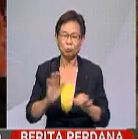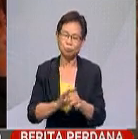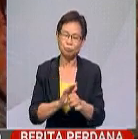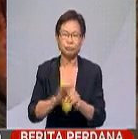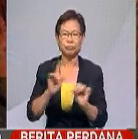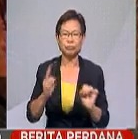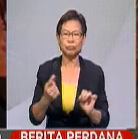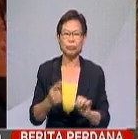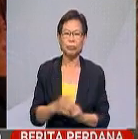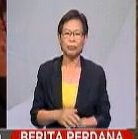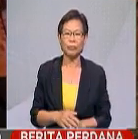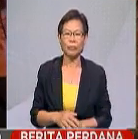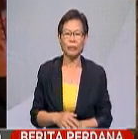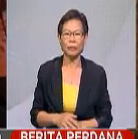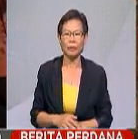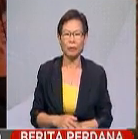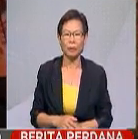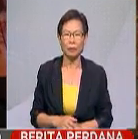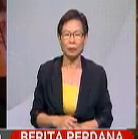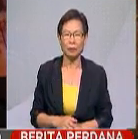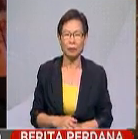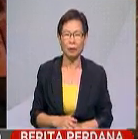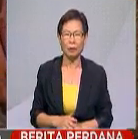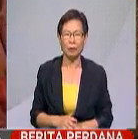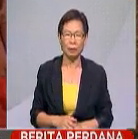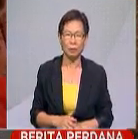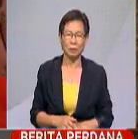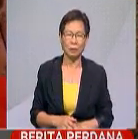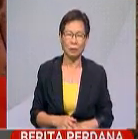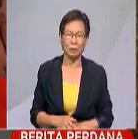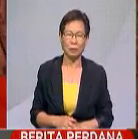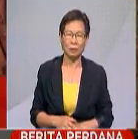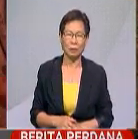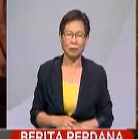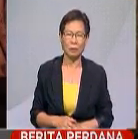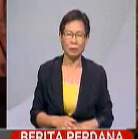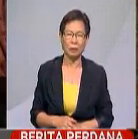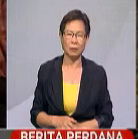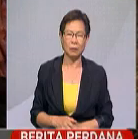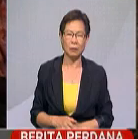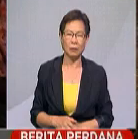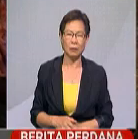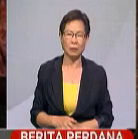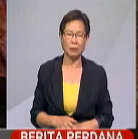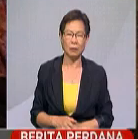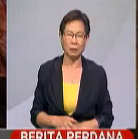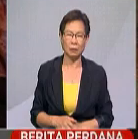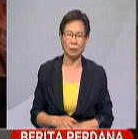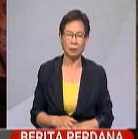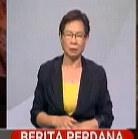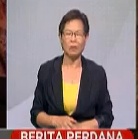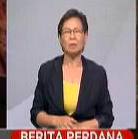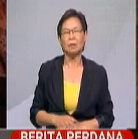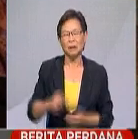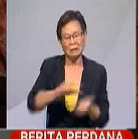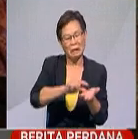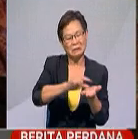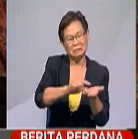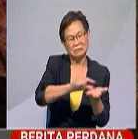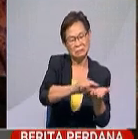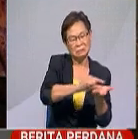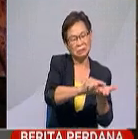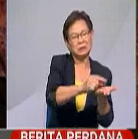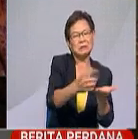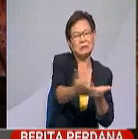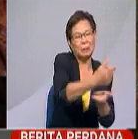Apa-apa gini ya, ikut ada kerja, buat rumah macam Aceh. Kira duit gaji tu untuk makan. Kira untuk makan. Kira